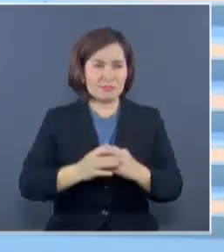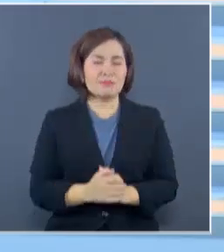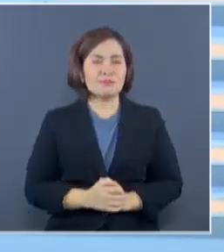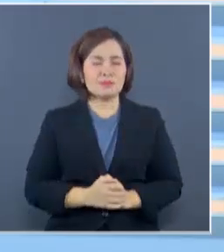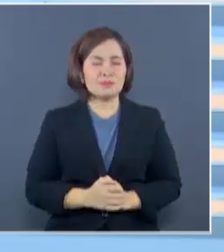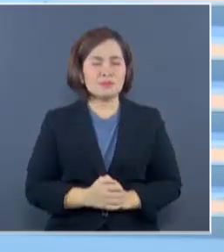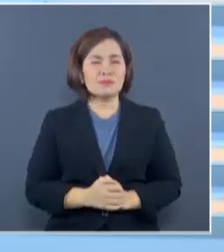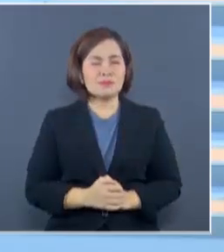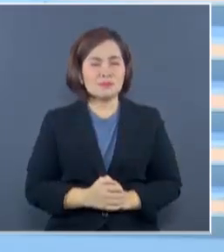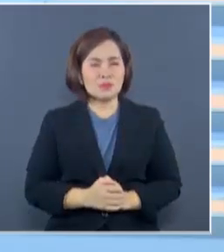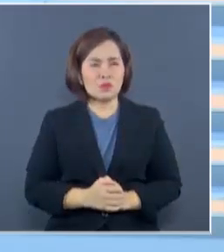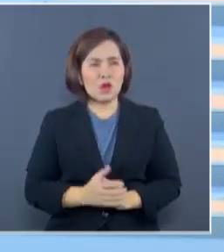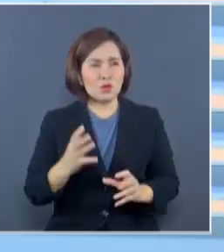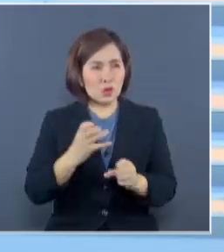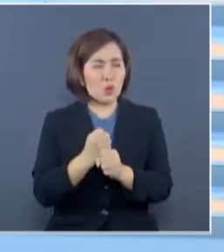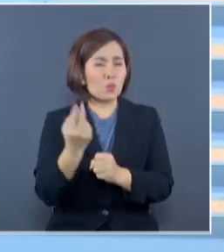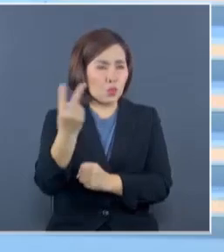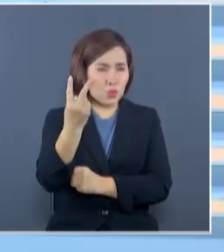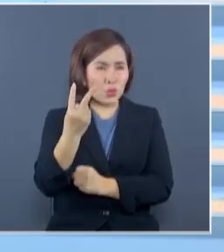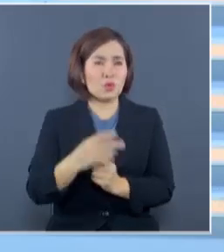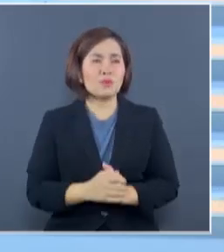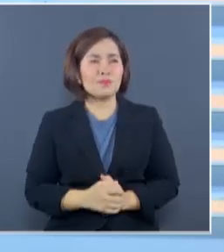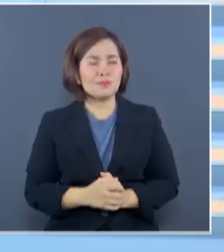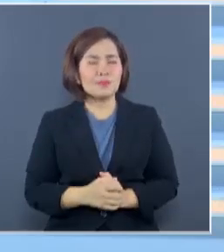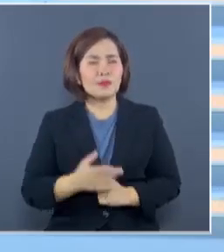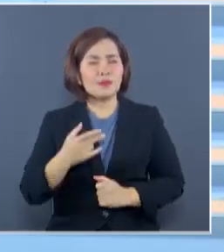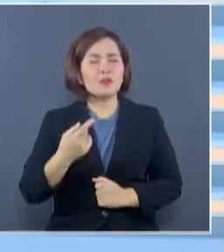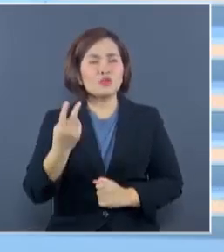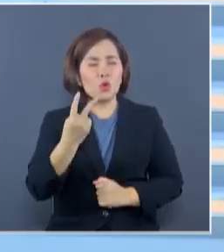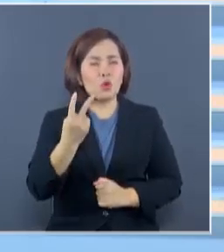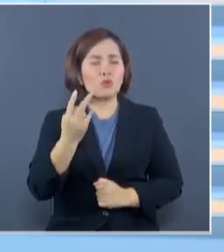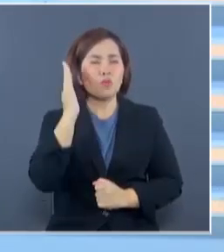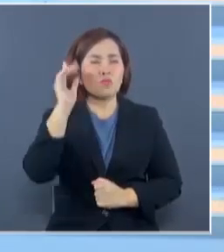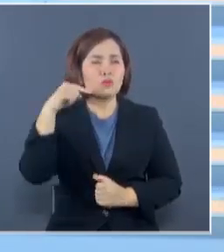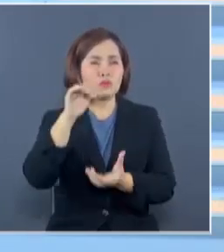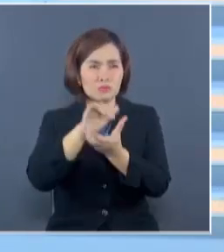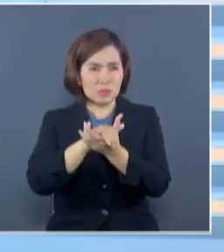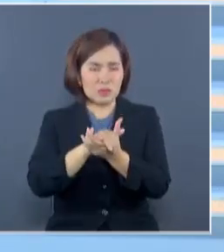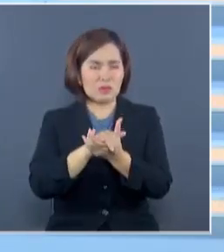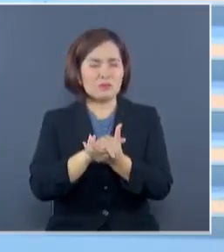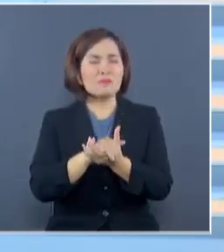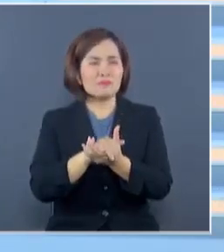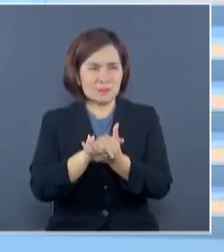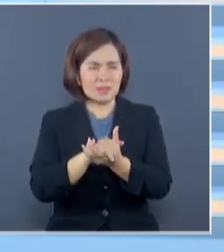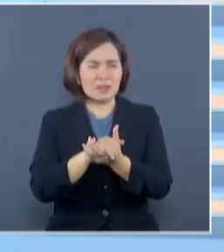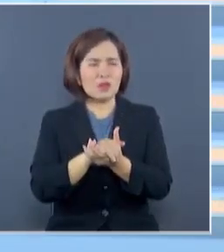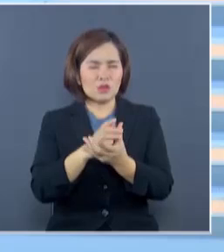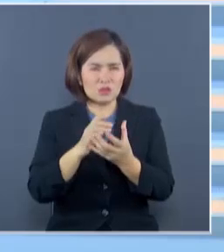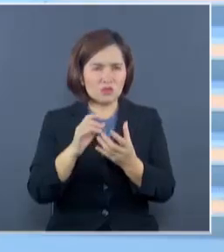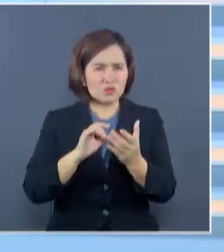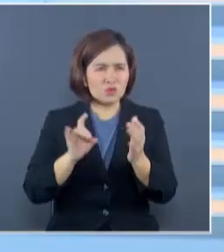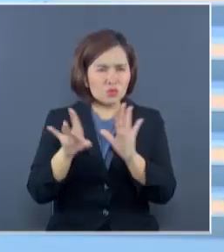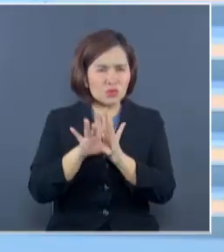ดีนี้ว่าสุดท้ายแล้วสองท่านนี้นะฮะนี่ทีมงานเราเลือกภาพสวยหล่อมาเลยลุงพลกับป้าแตนเป็นผู้ต้องหาทั้งคู่นะฮะในคดีนี้จะรอ